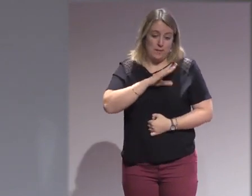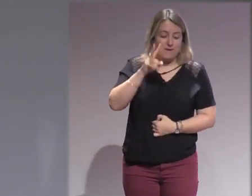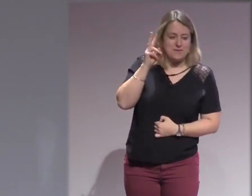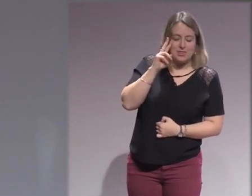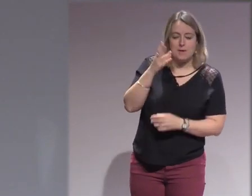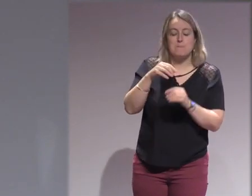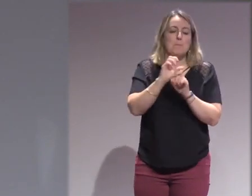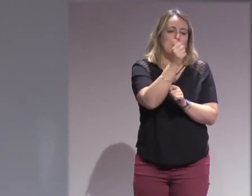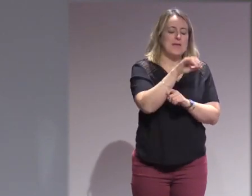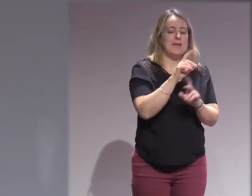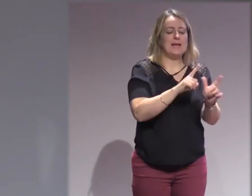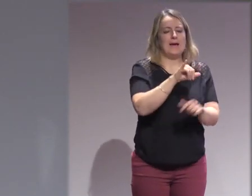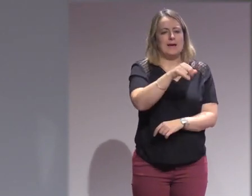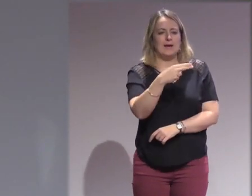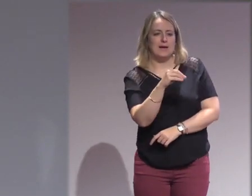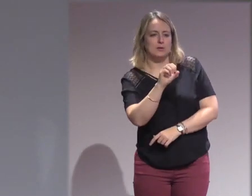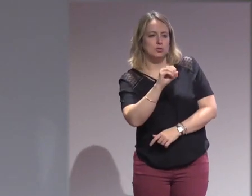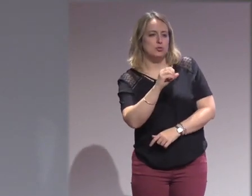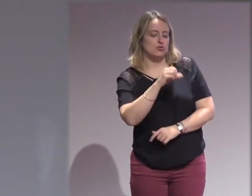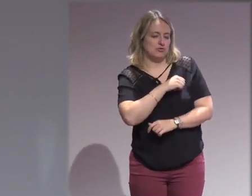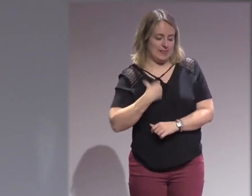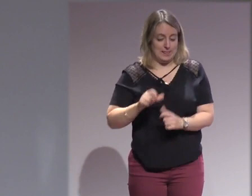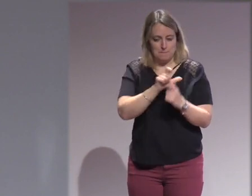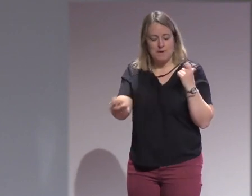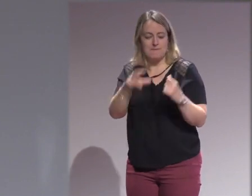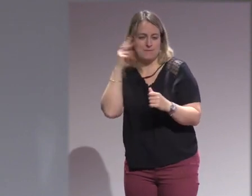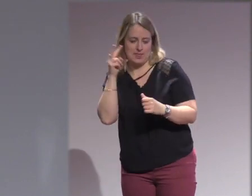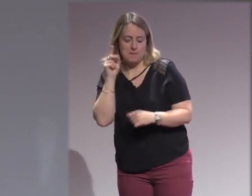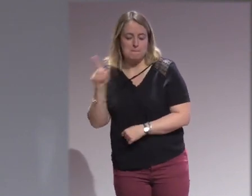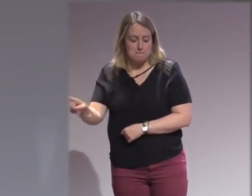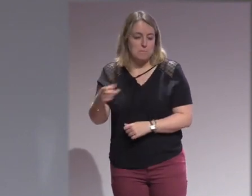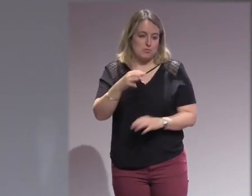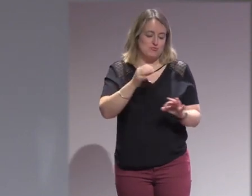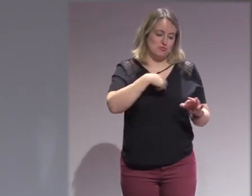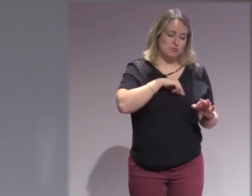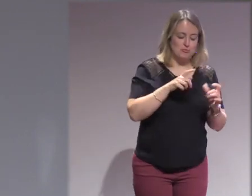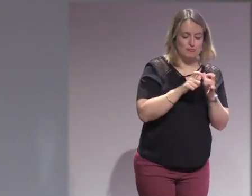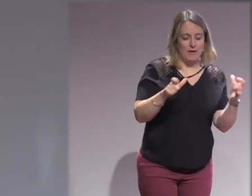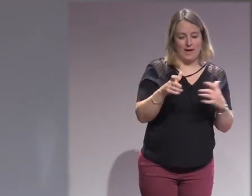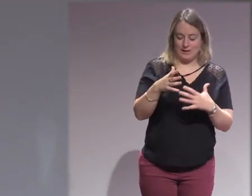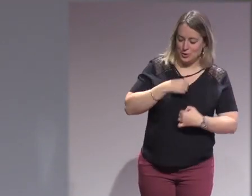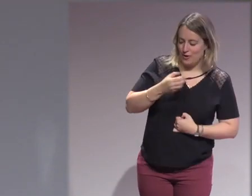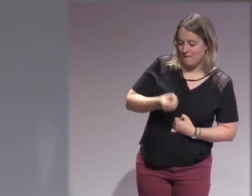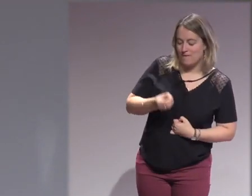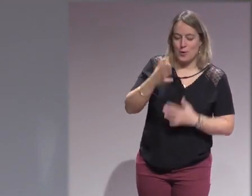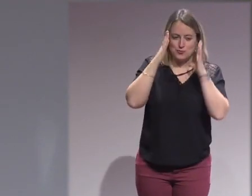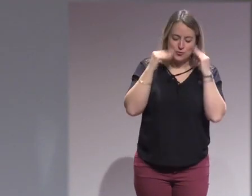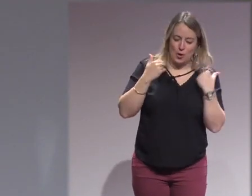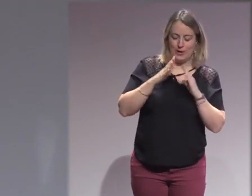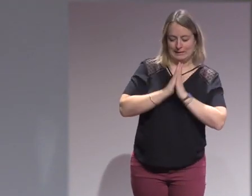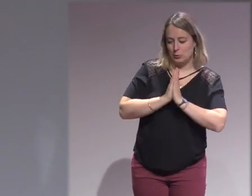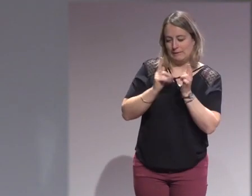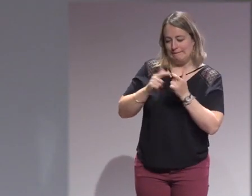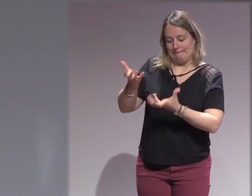d'Indochine, nous, on était très implantés en termes d'orphelinage géré par des sœurs catholiques, etc. Et donc, par exemple,